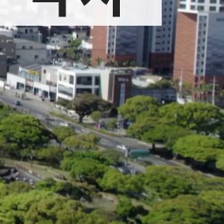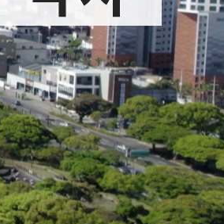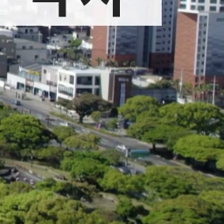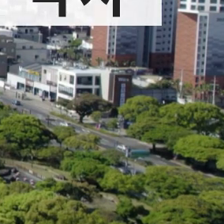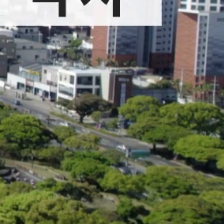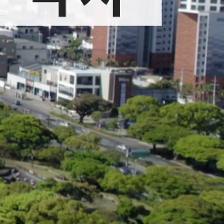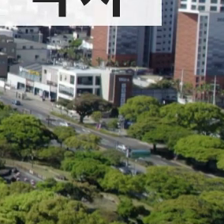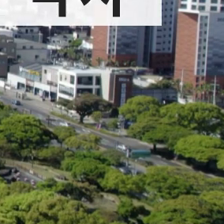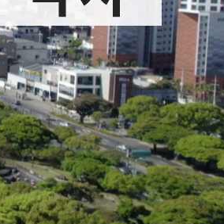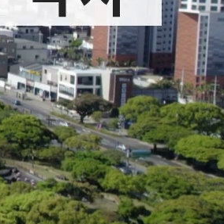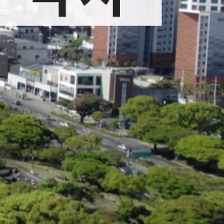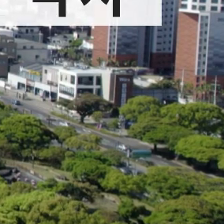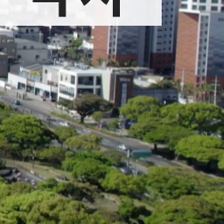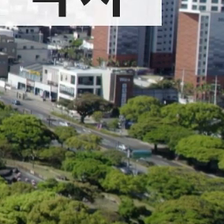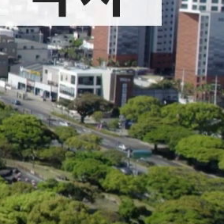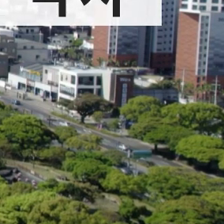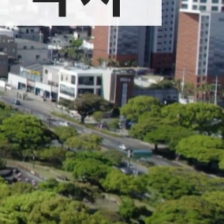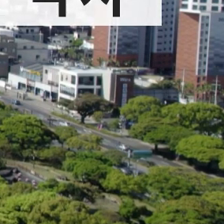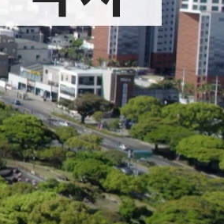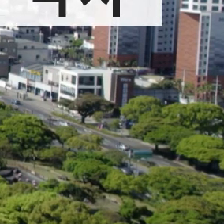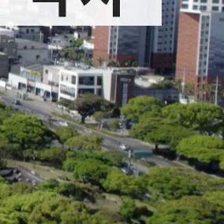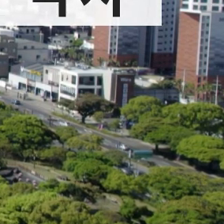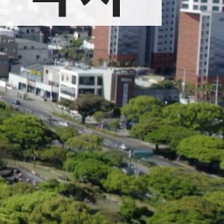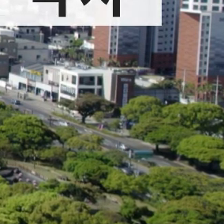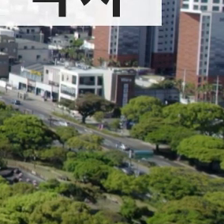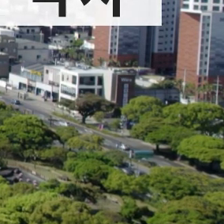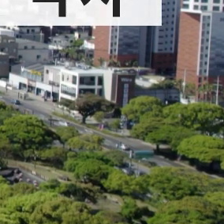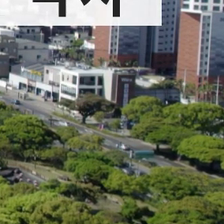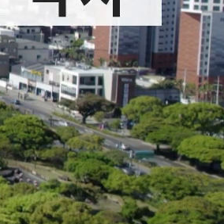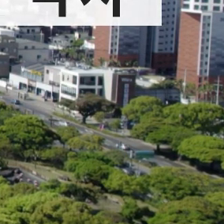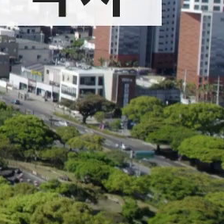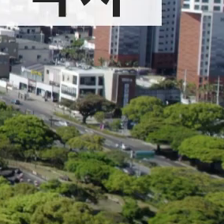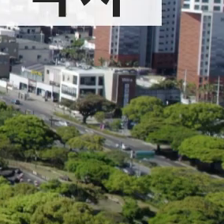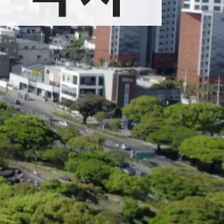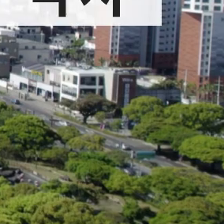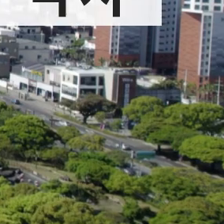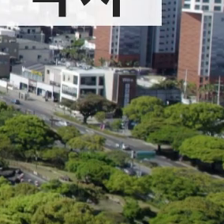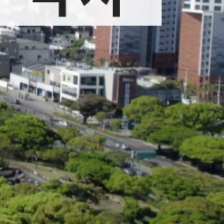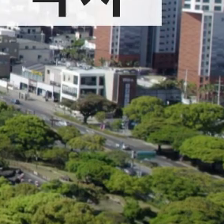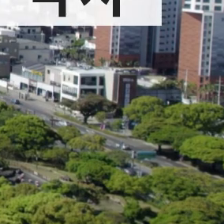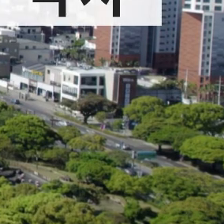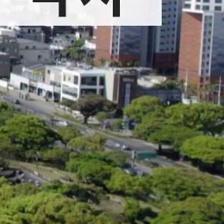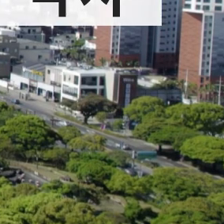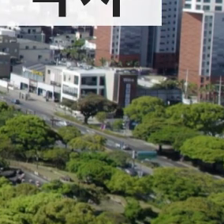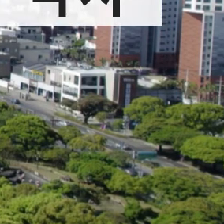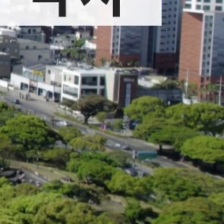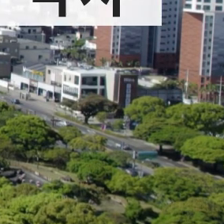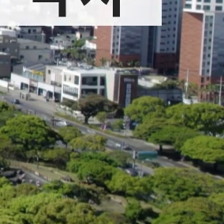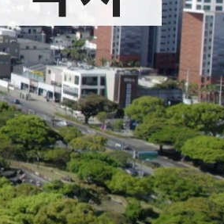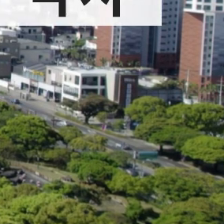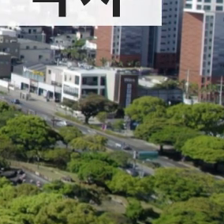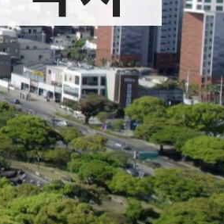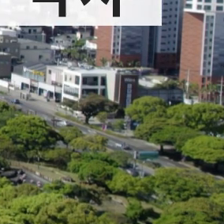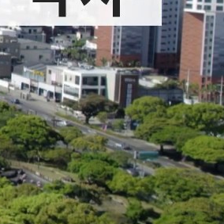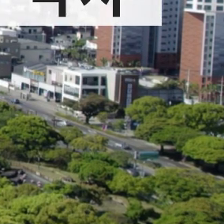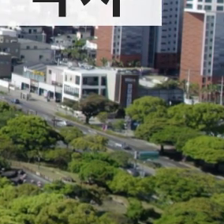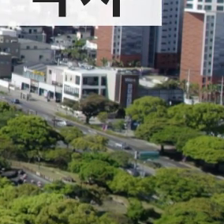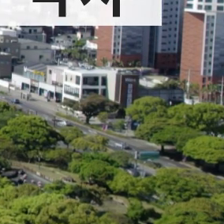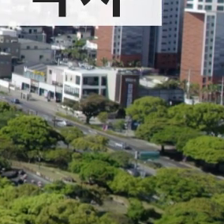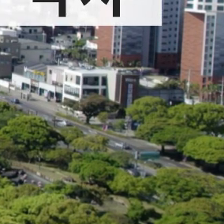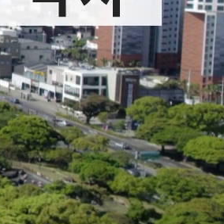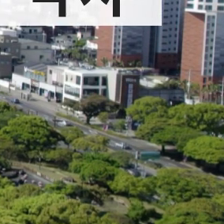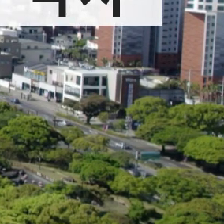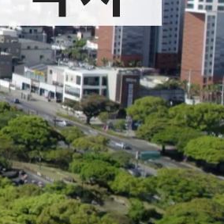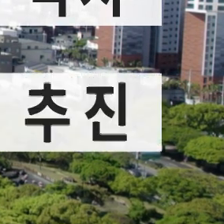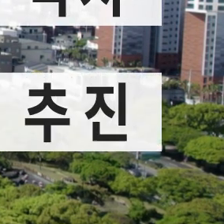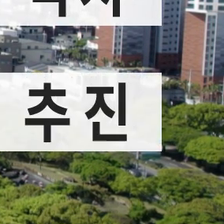대전환 2035 탄소 중립 비전 선포 이후 가시적인 성과를 이뤄내며 청정에너지 전환을 본격화하고